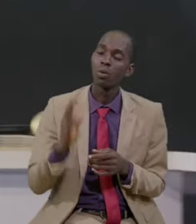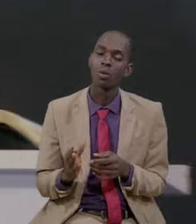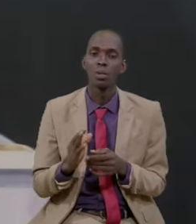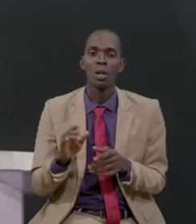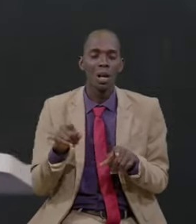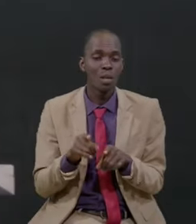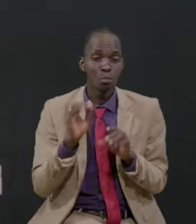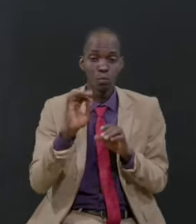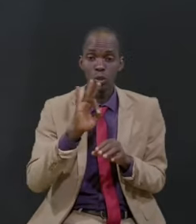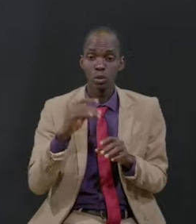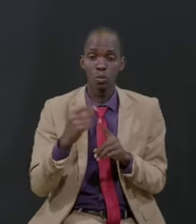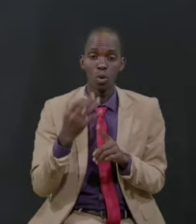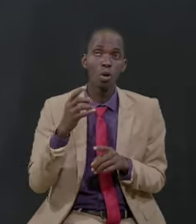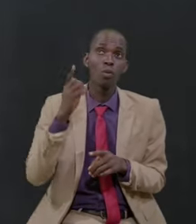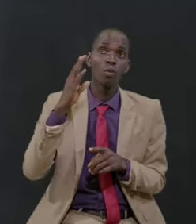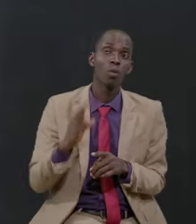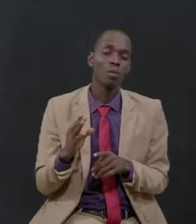telle que c'est dans la parole. Alors,